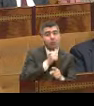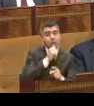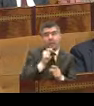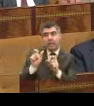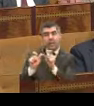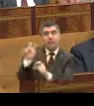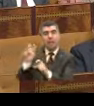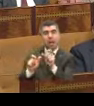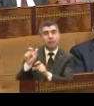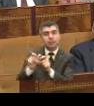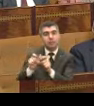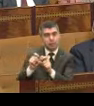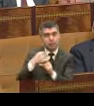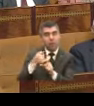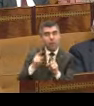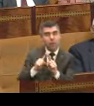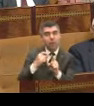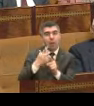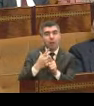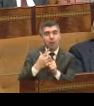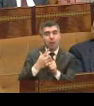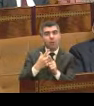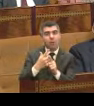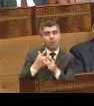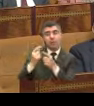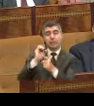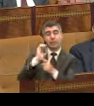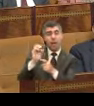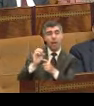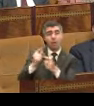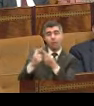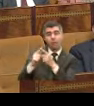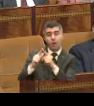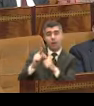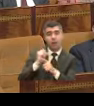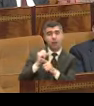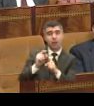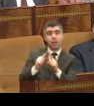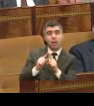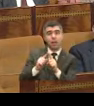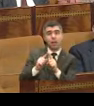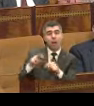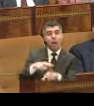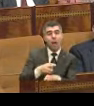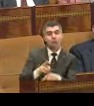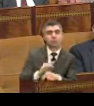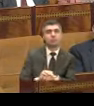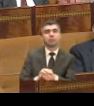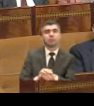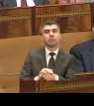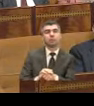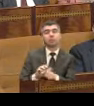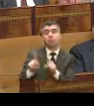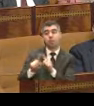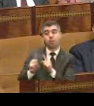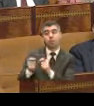قرن 21 الناس باقي كتشرب من الماء ديال الافرض، كنقول احنا افرض بالشلحه، الماء ديال الضايع. الناس مازال كتشري